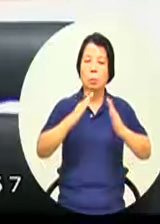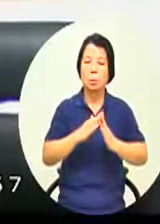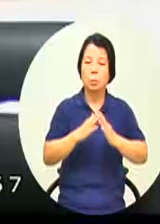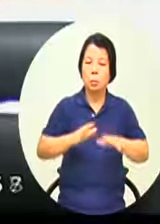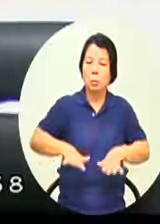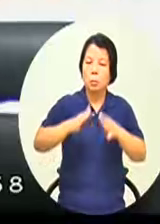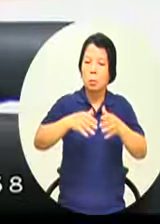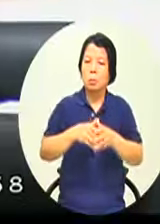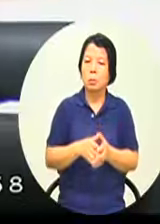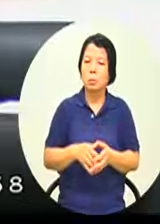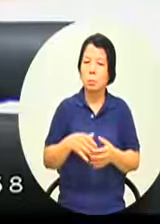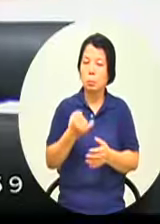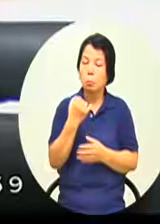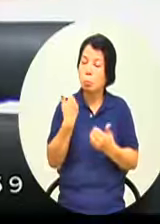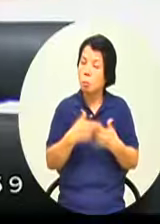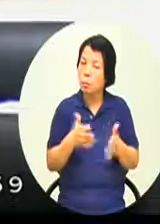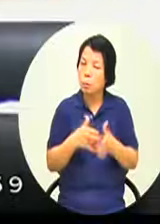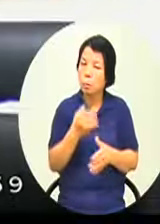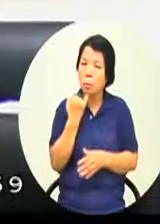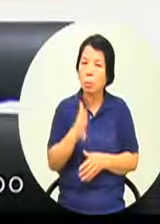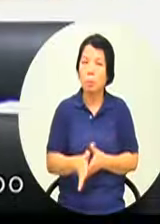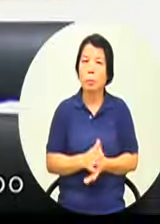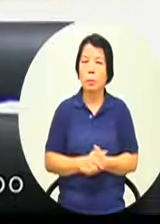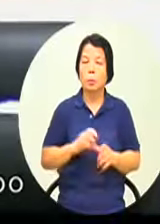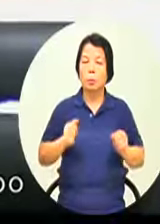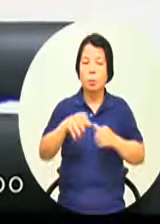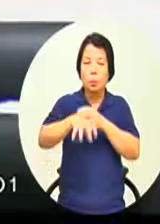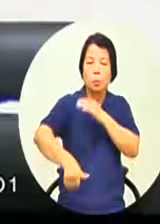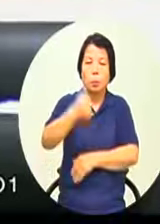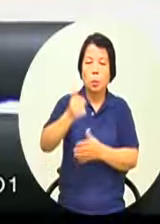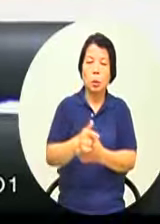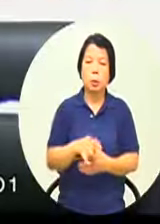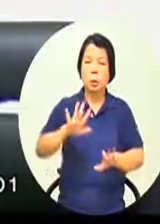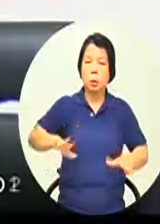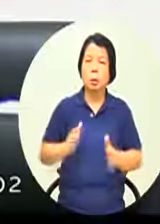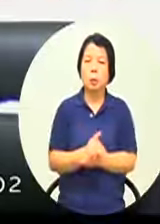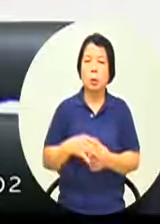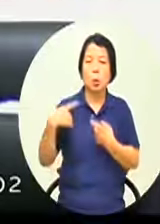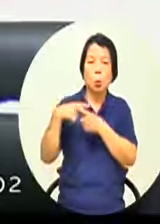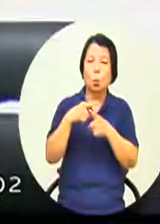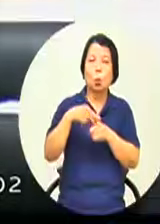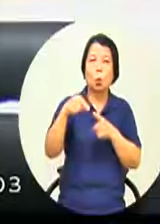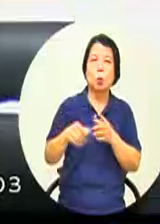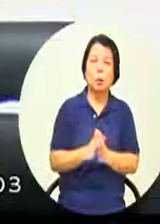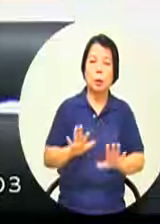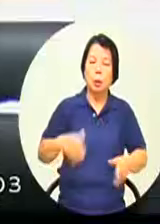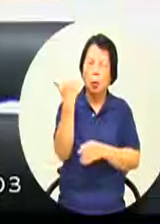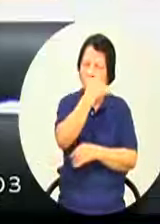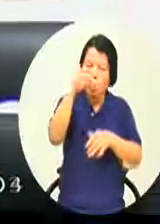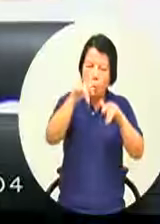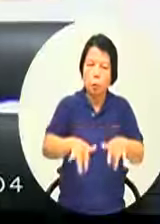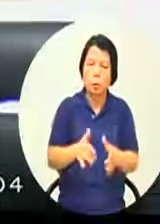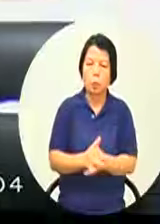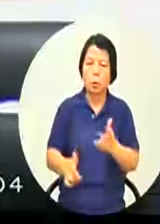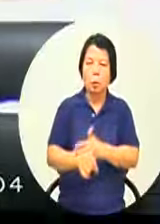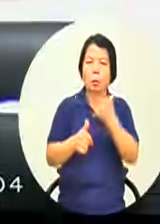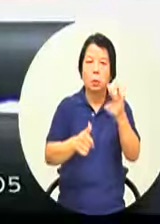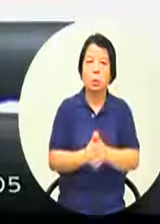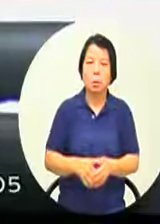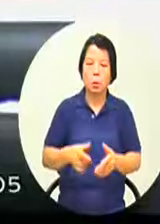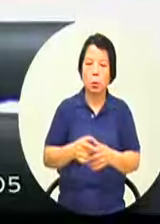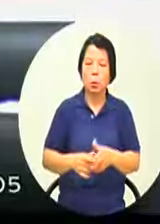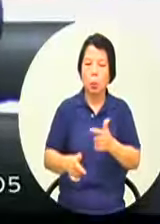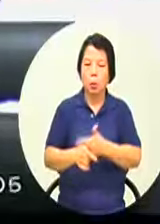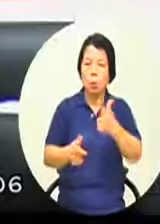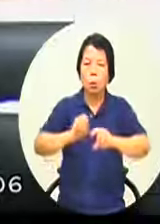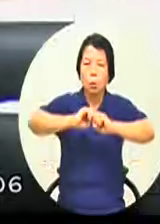饮水吗？不是局长现在直接在辩说，哎呀，这个突然下雨，我就算7点，我就算6点宣布，没